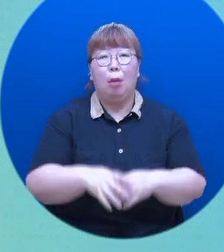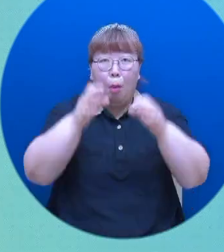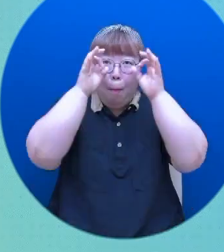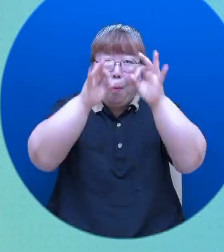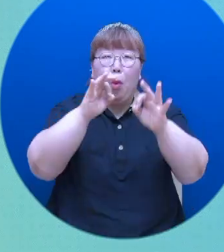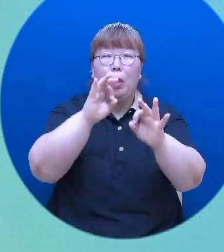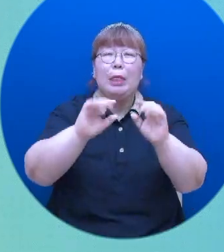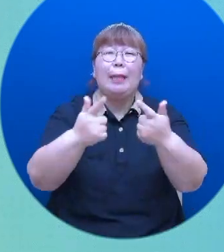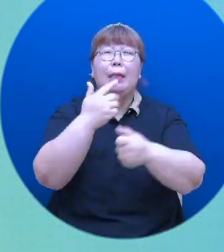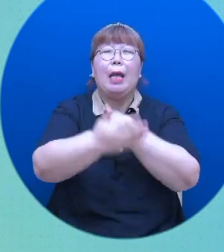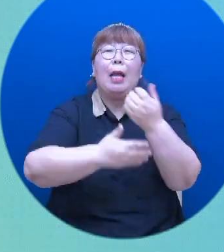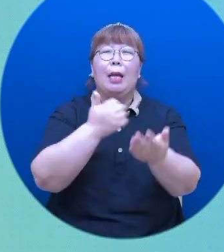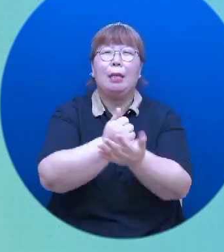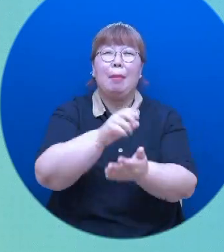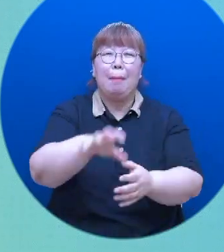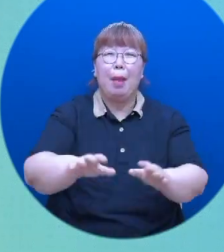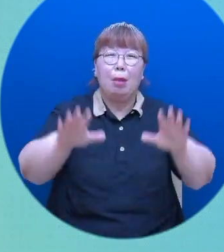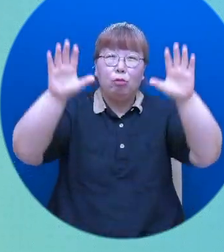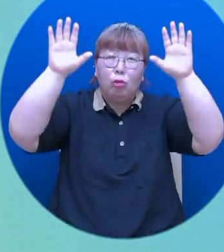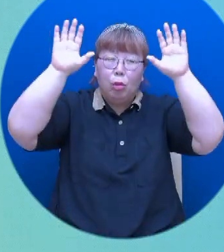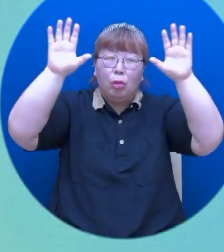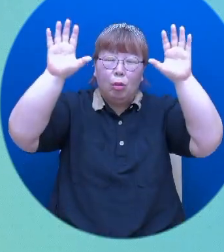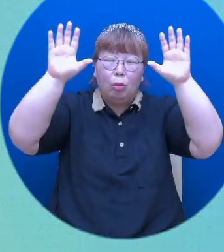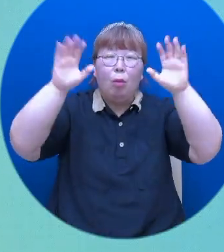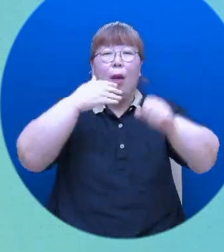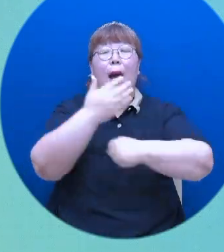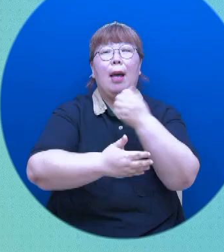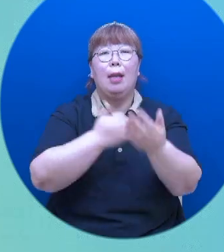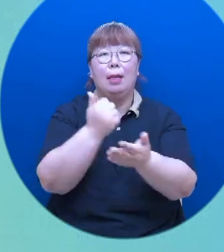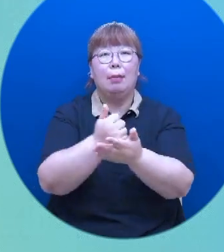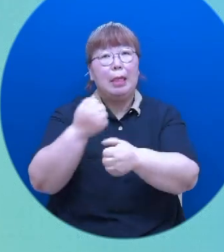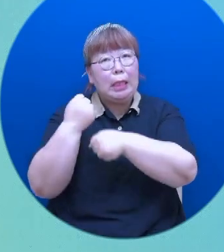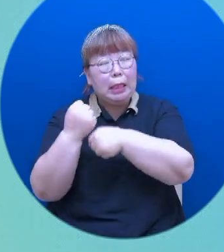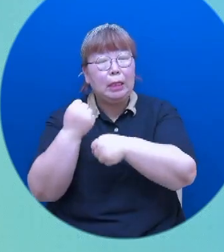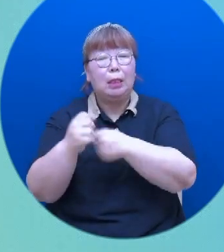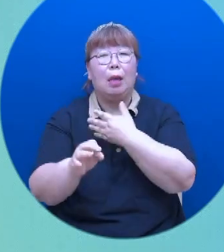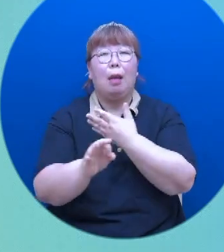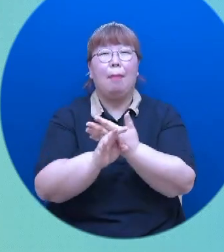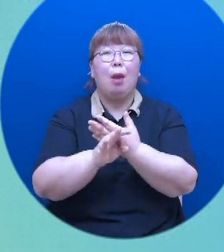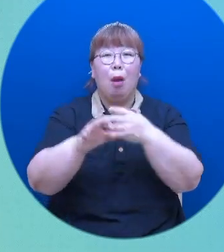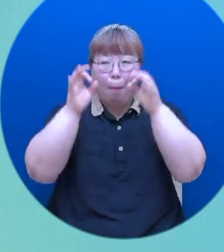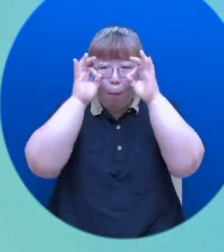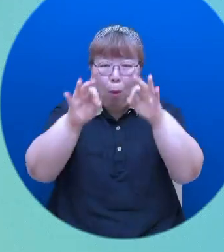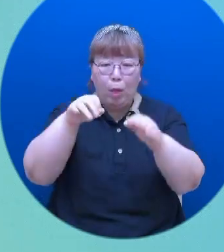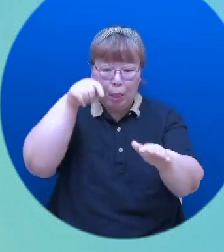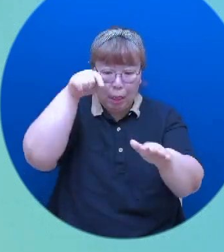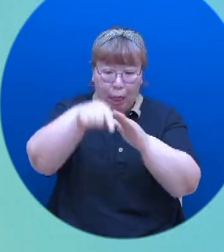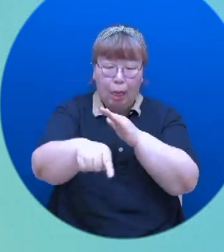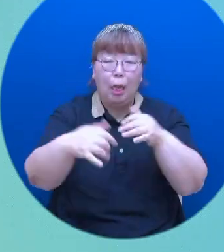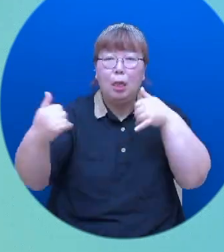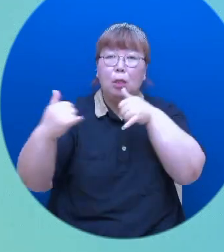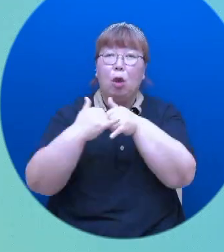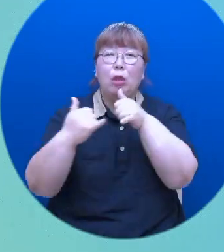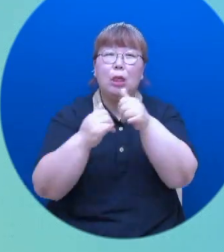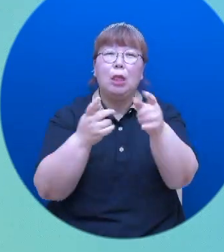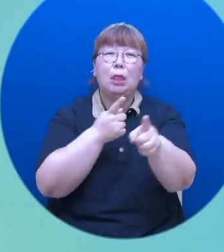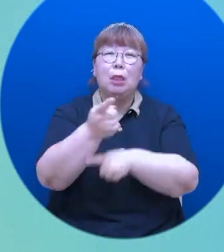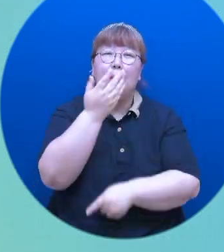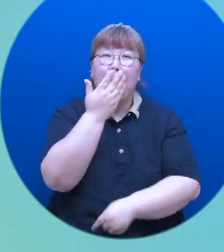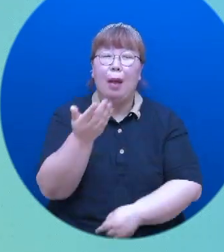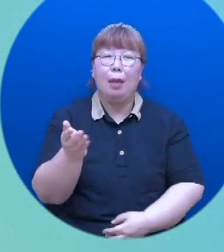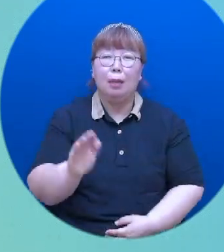하나님 앞에 두 손 들고 하나님을 의지하게 되면 보이는 아래의 전쟁은 승리할 수